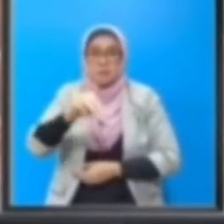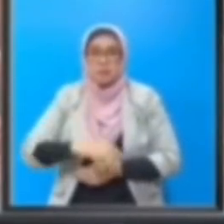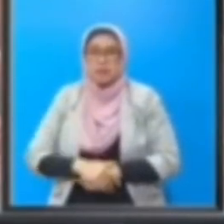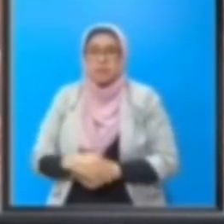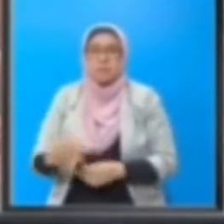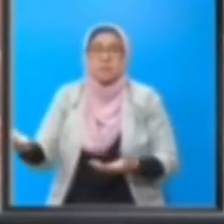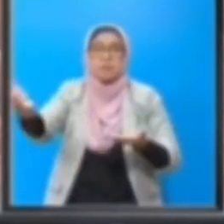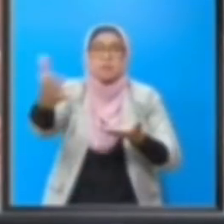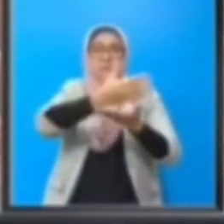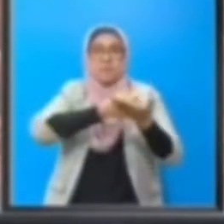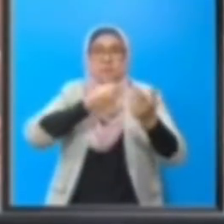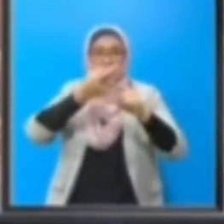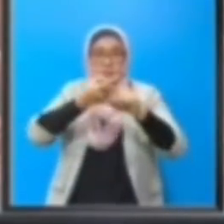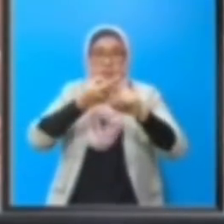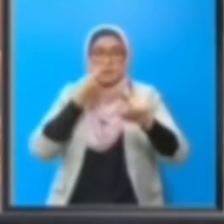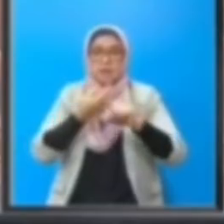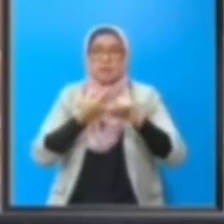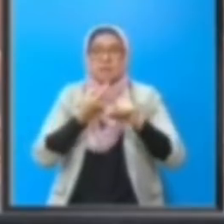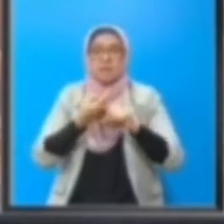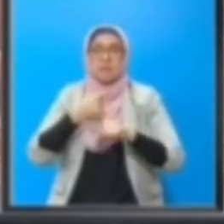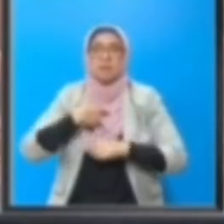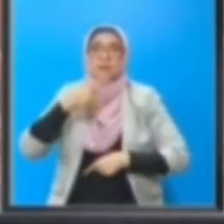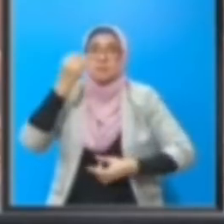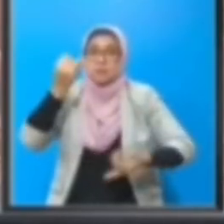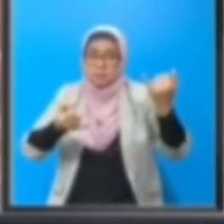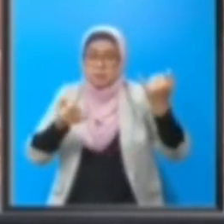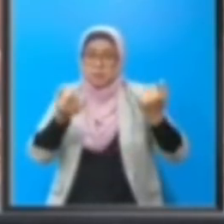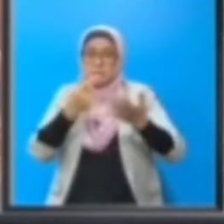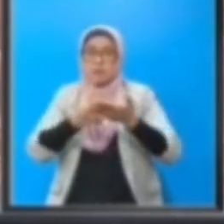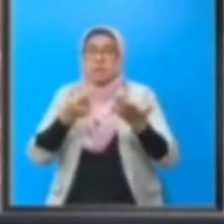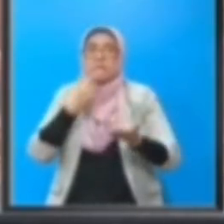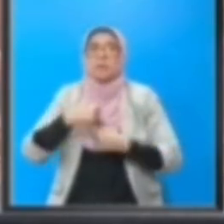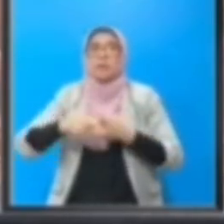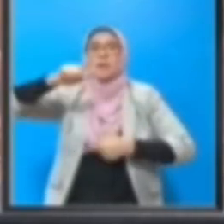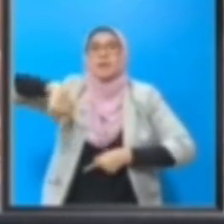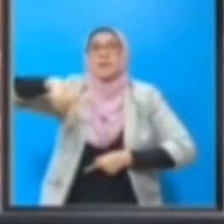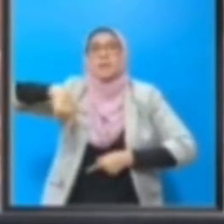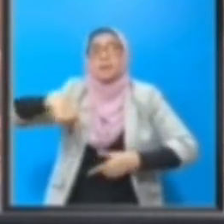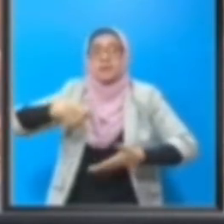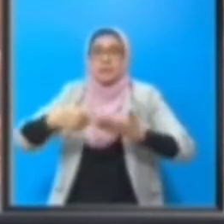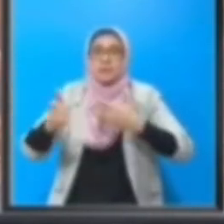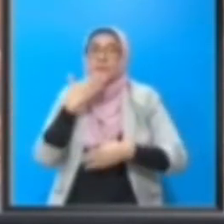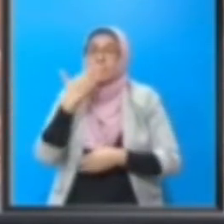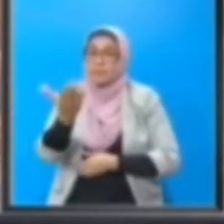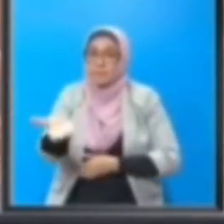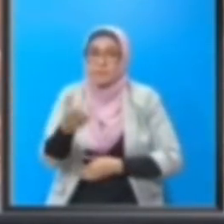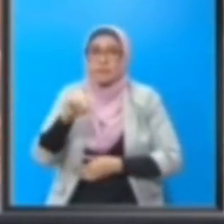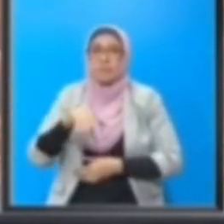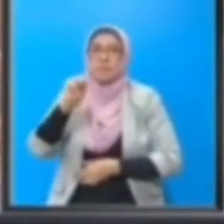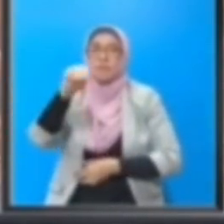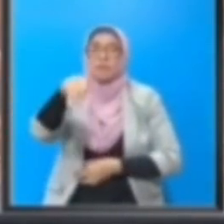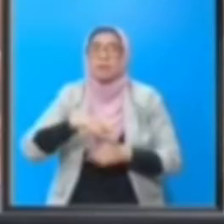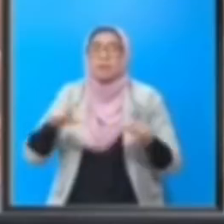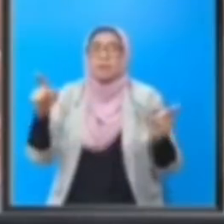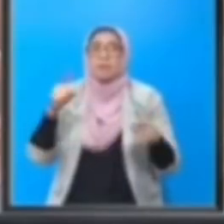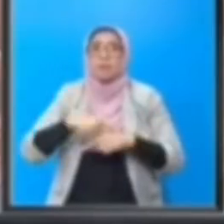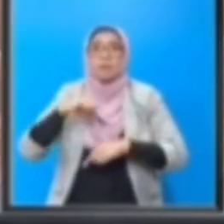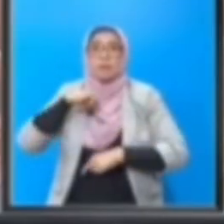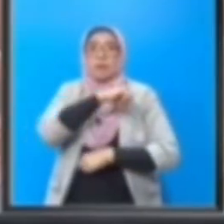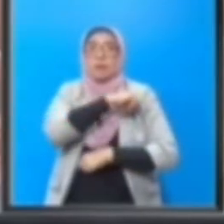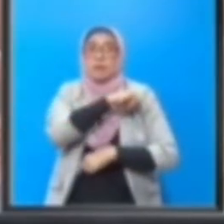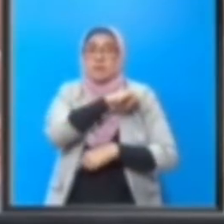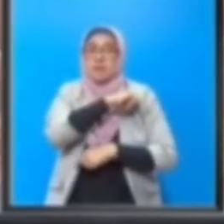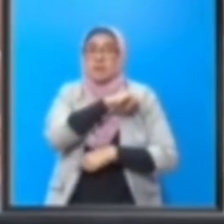hasil daripada semak imbang cuma lewat. Terima kasih Yang Berhormat Muat. Ali Berhormat Jelutong, saya nak teruskan dengan